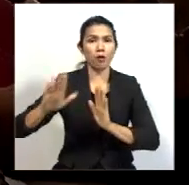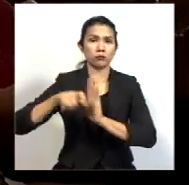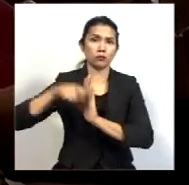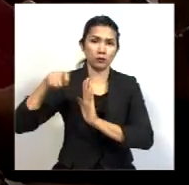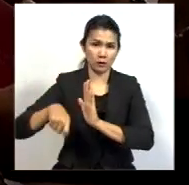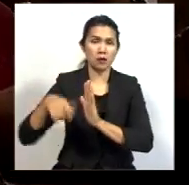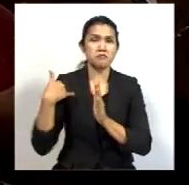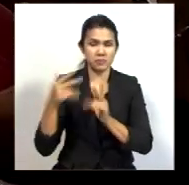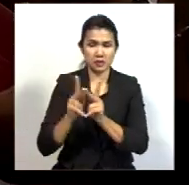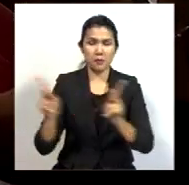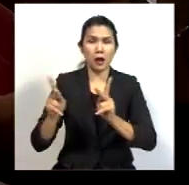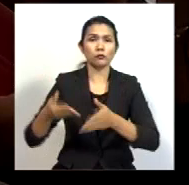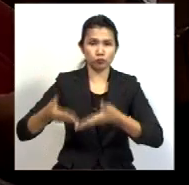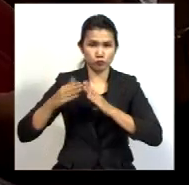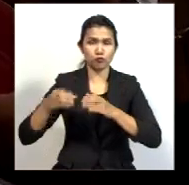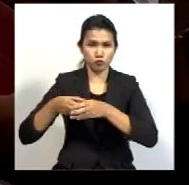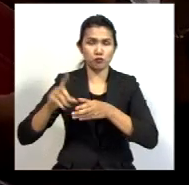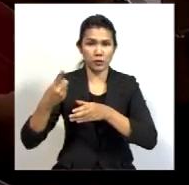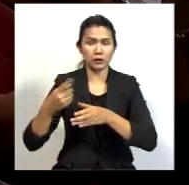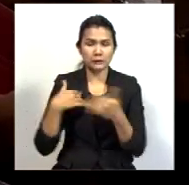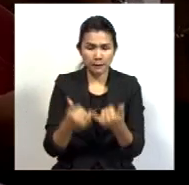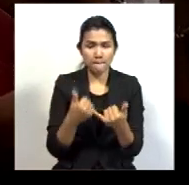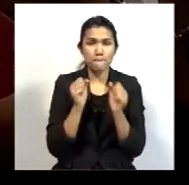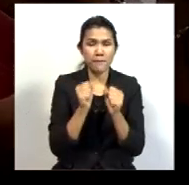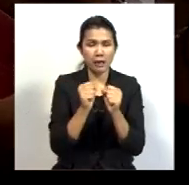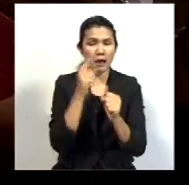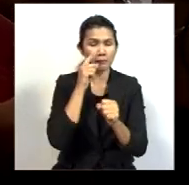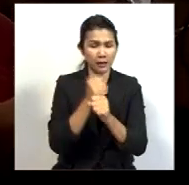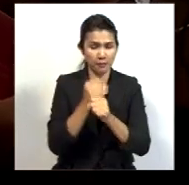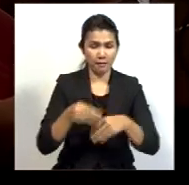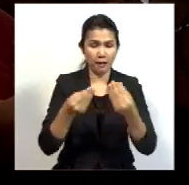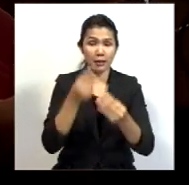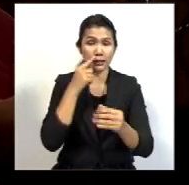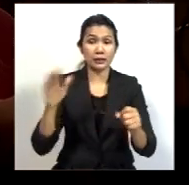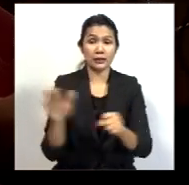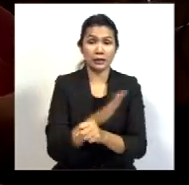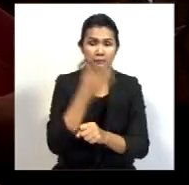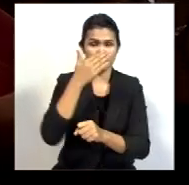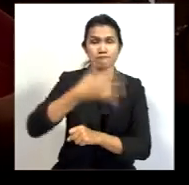เราก็ตั้งใจจะให้สูงสุดที่สามารถให้ได้ตามระเบียบเมื่อเอาทุกก้อนมารวมกัน